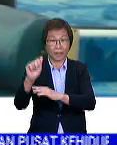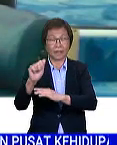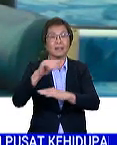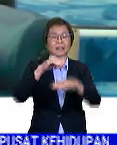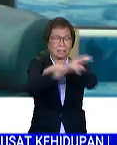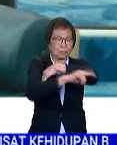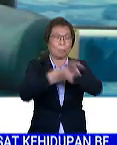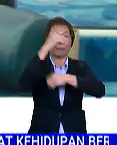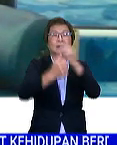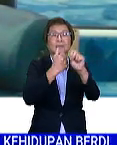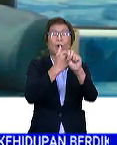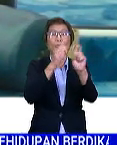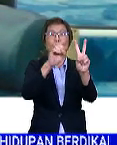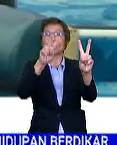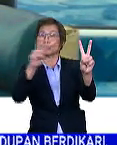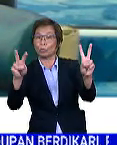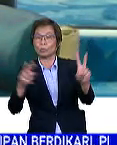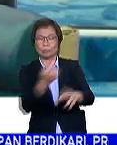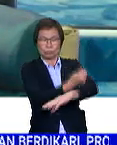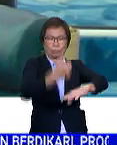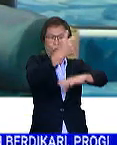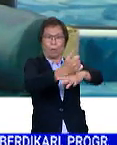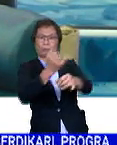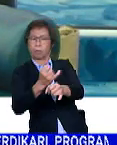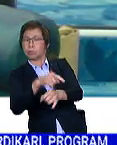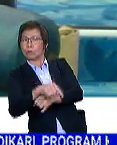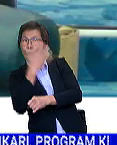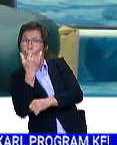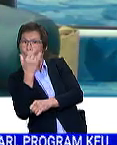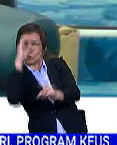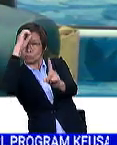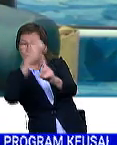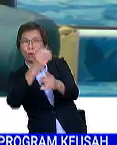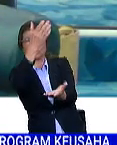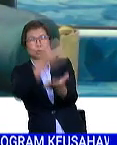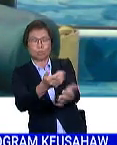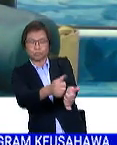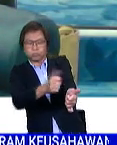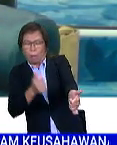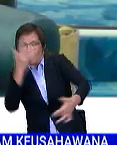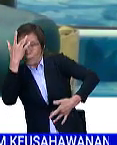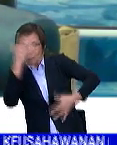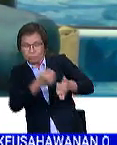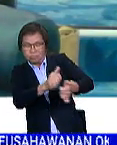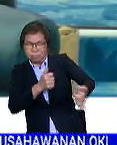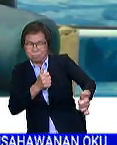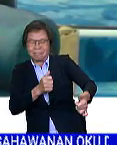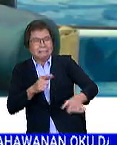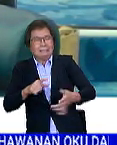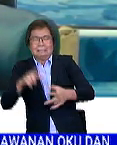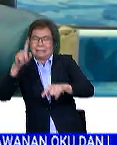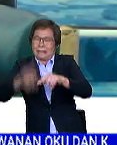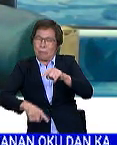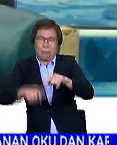2022. Penubuhan institut ini bertujuan mencegah penyakit, ketidakupayaan